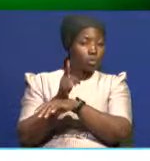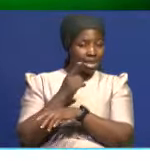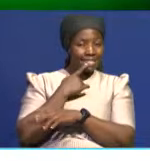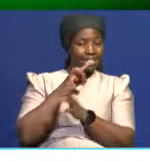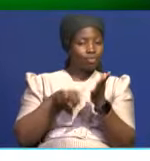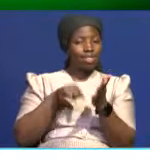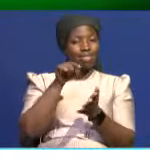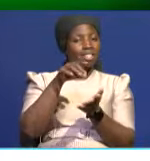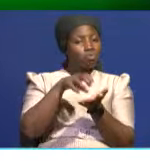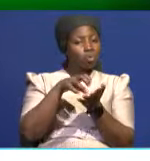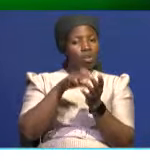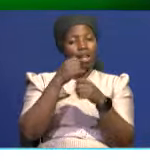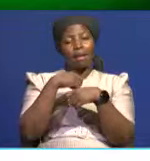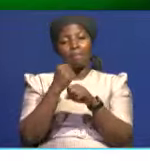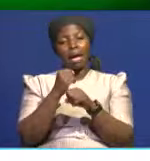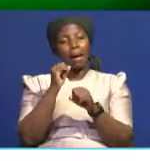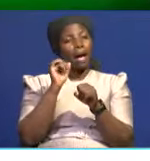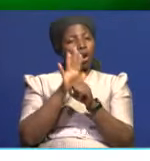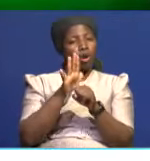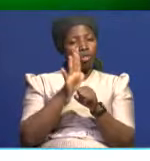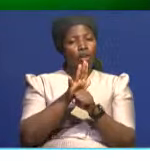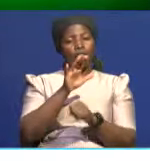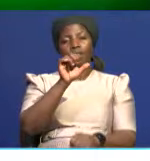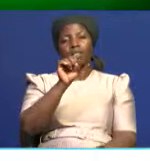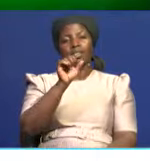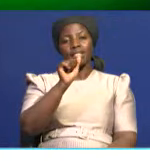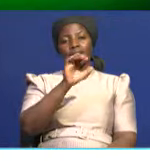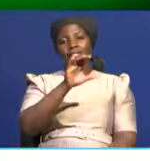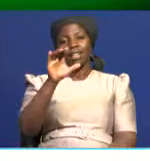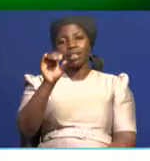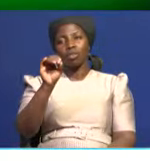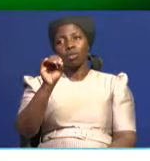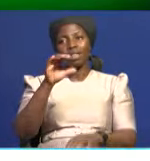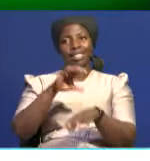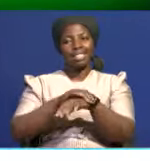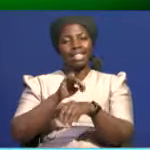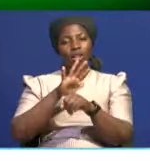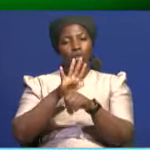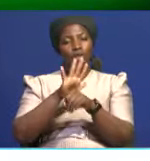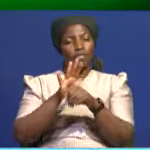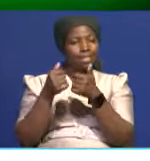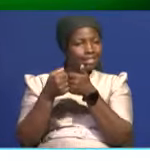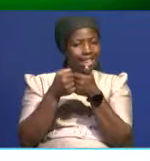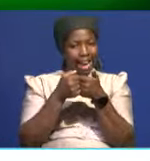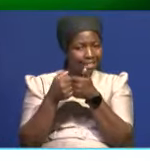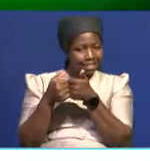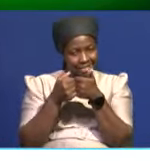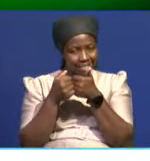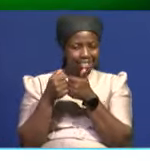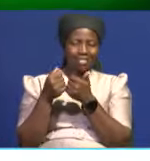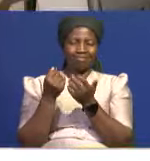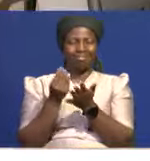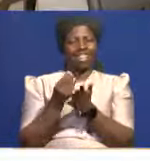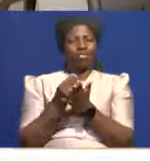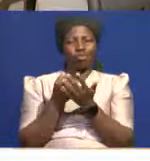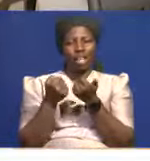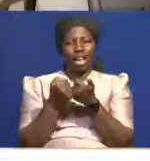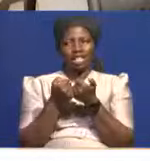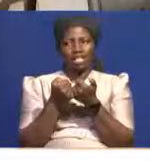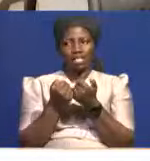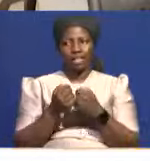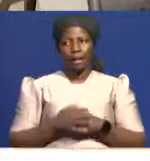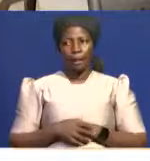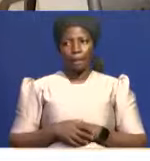hiyo imevifanya vyama vingi vya akiba na mikopo kukumbwa na changamoto za kifedha.